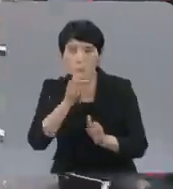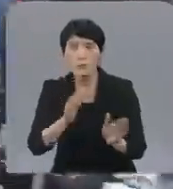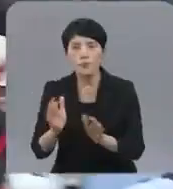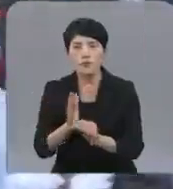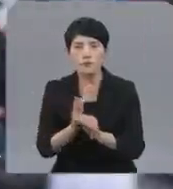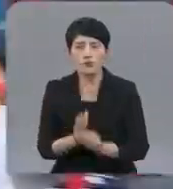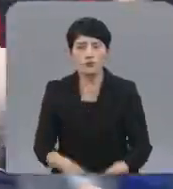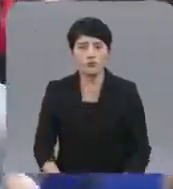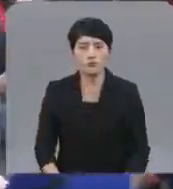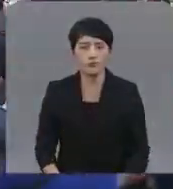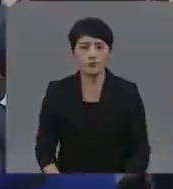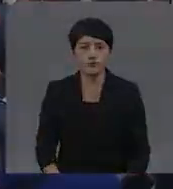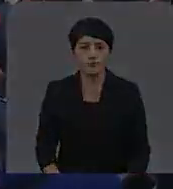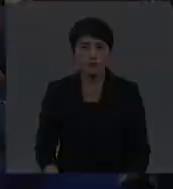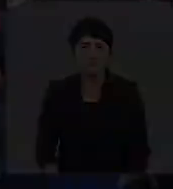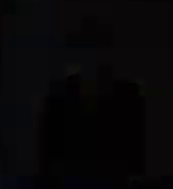июля